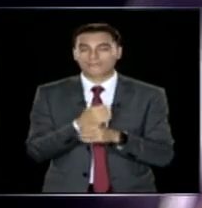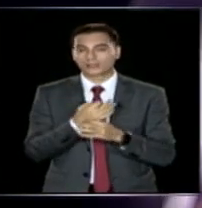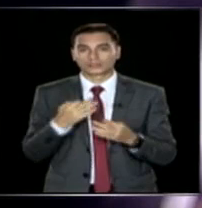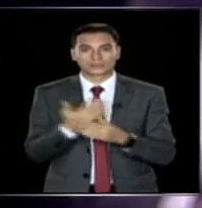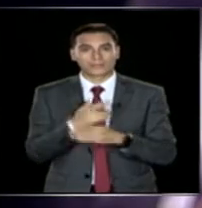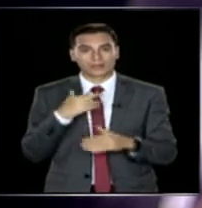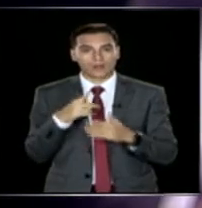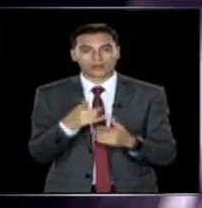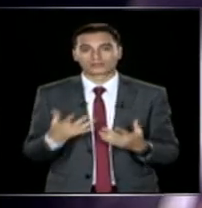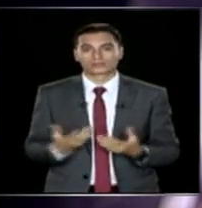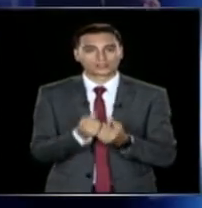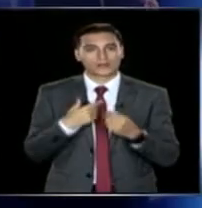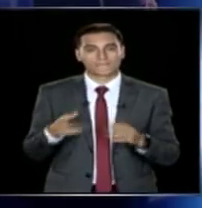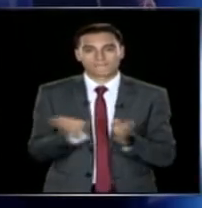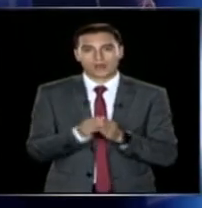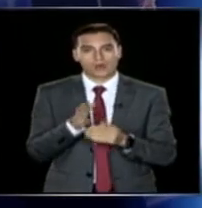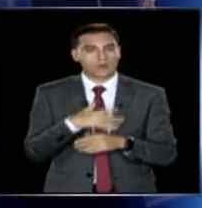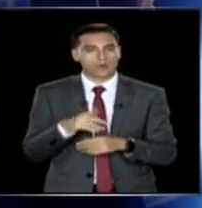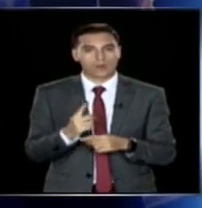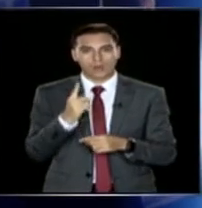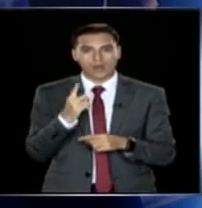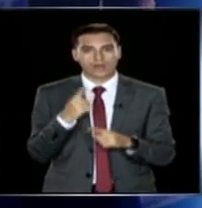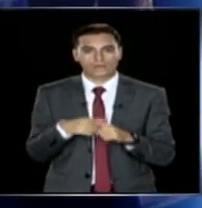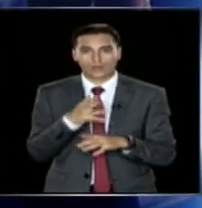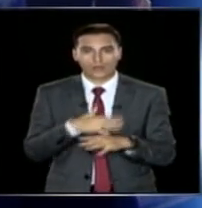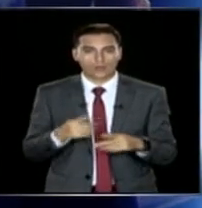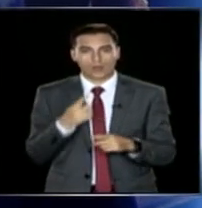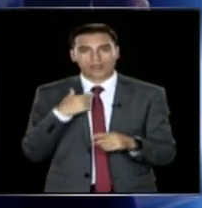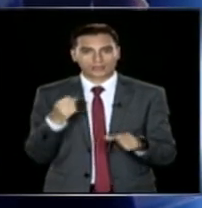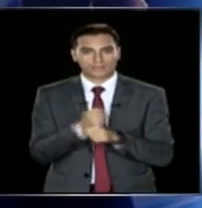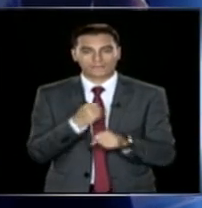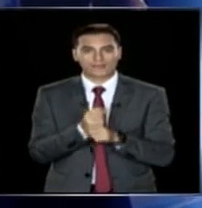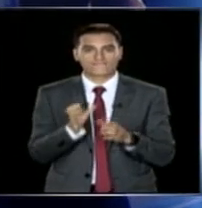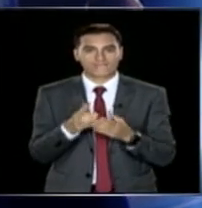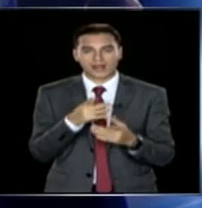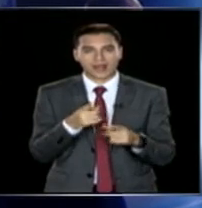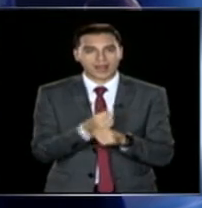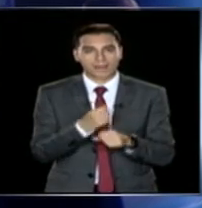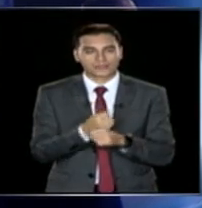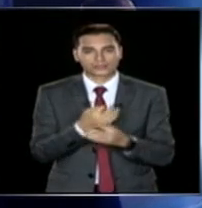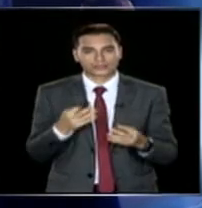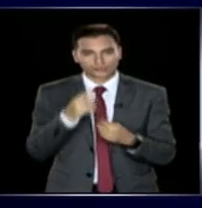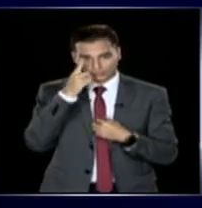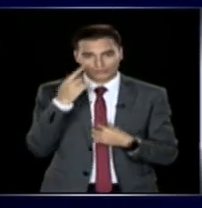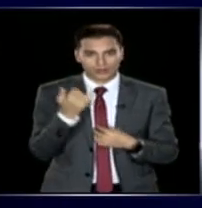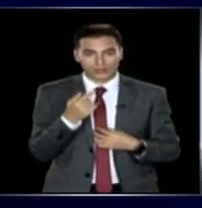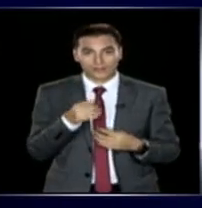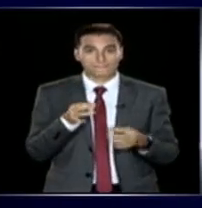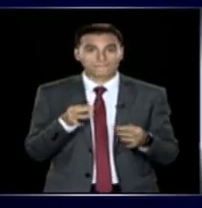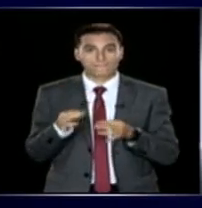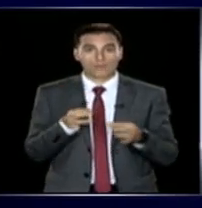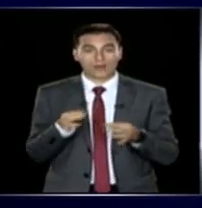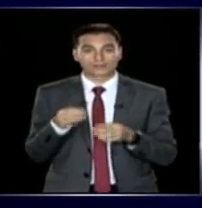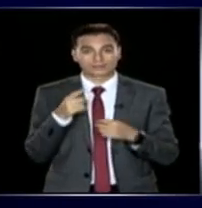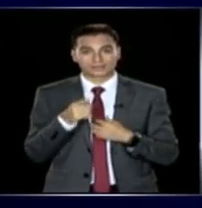أقدر عليه عشان أقدر أن الموسم ده يكون ناجح، وأن أنا أقود فريق أنه هو يقدر يأدي أحسن أداء في البطولة. مهندس محمود